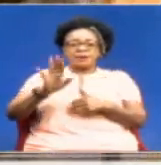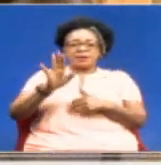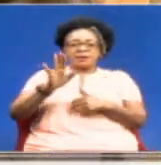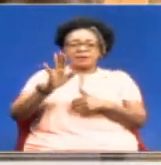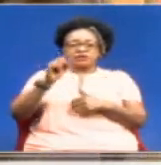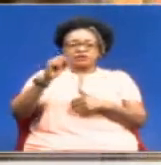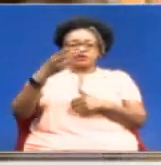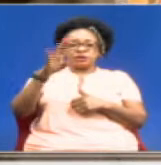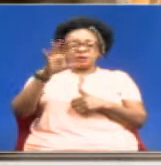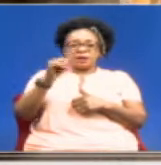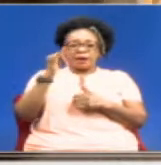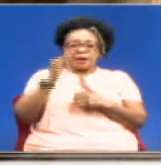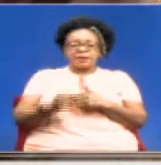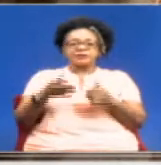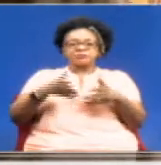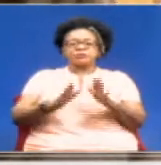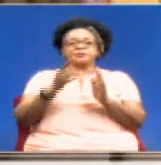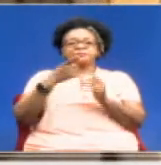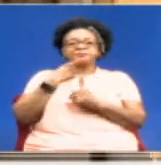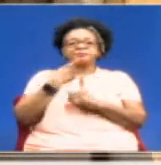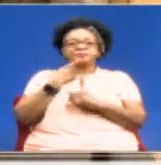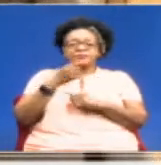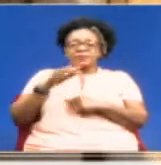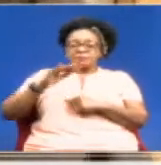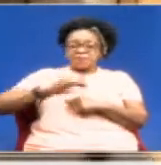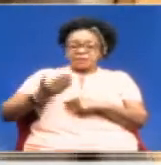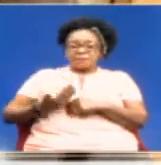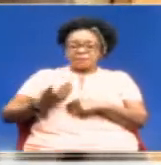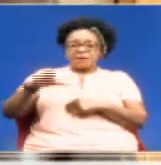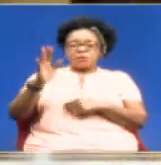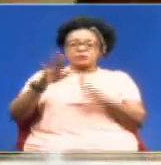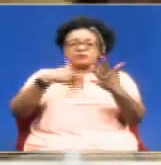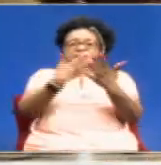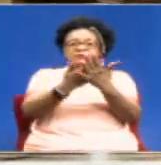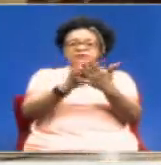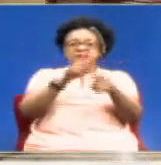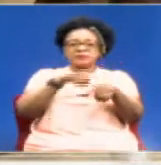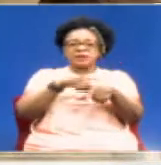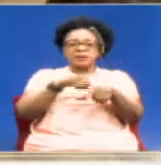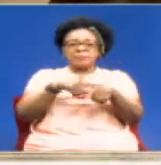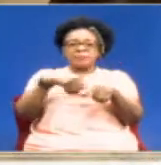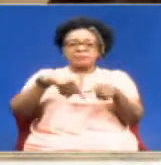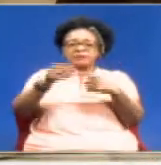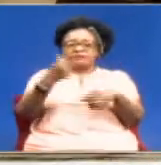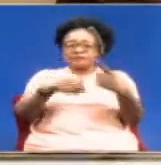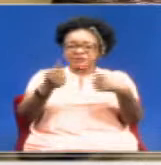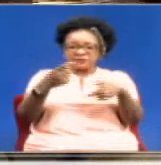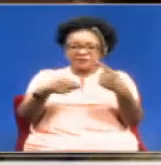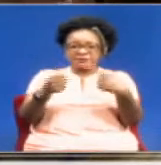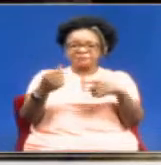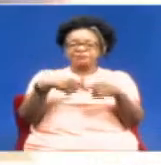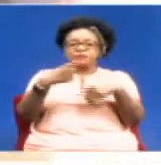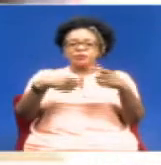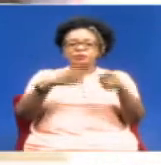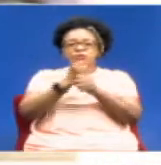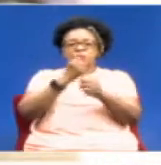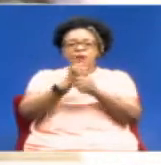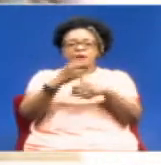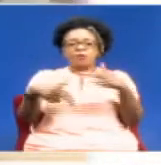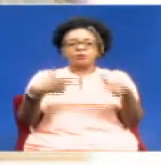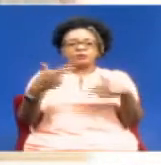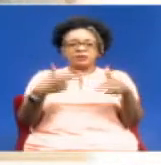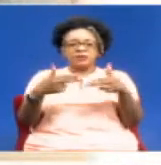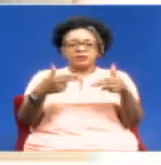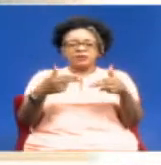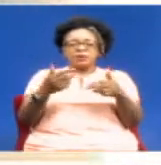mimba, anadai mama alitiwa mbaroni wakati wakiwa katika shughuli za kumsaidia kuendesha kazi hotelini ambapo